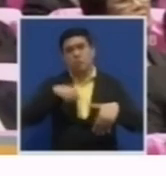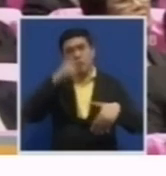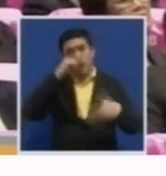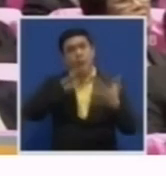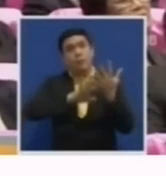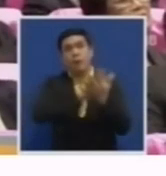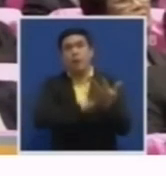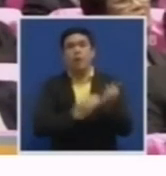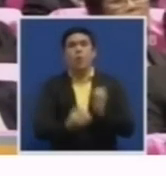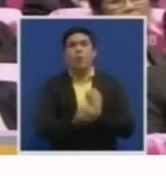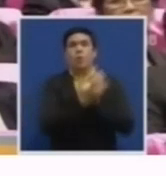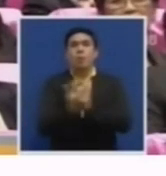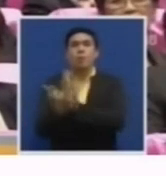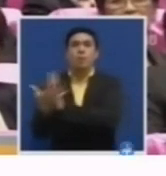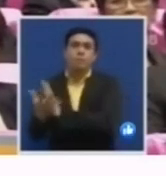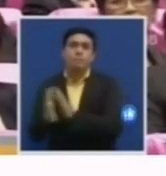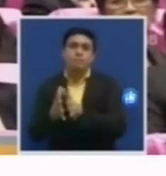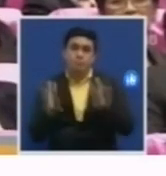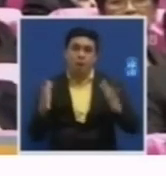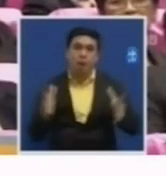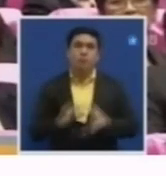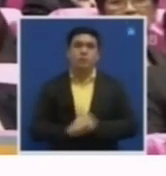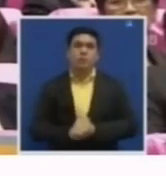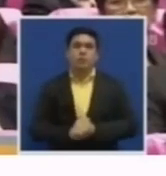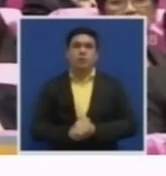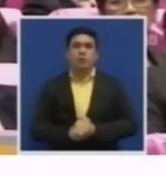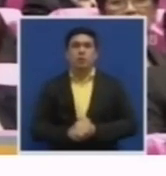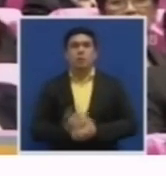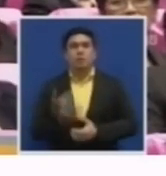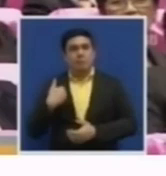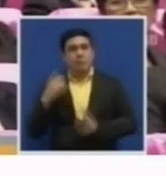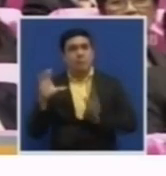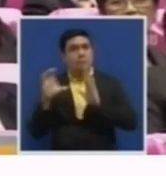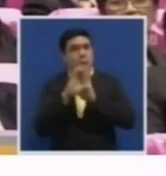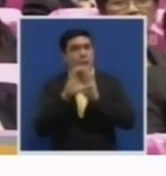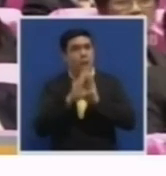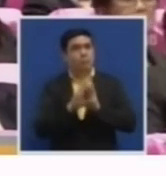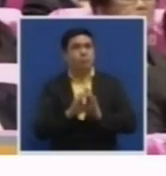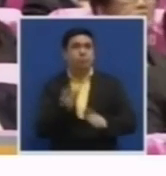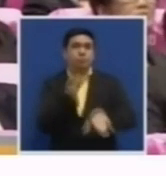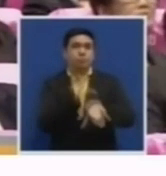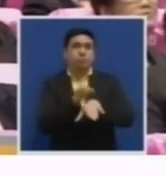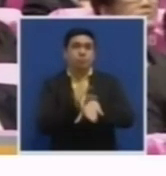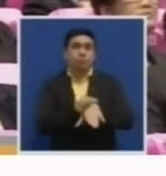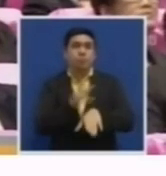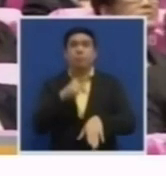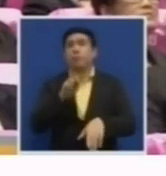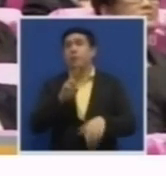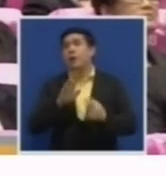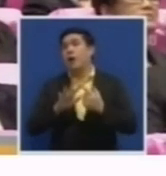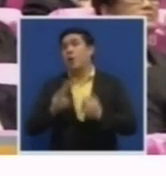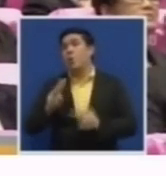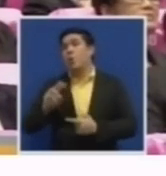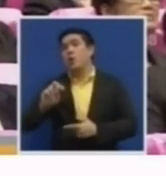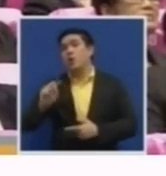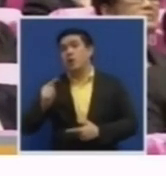ได้การใช้งบดังกล่าวเหมือนกับมีเด็กอ้อนพ่อแม่อยากได้รถถังอยากได้ของเล่นอยากได้เรือดำน้ำอยากได้เครื่องบินเจ็ททั้ง